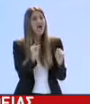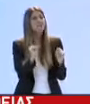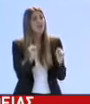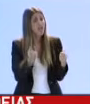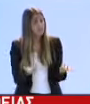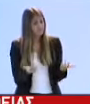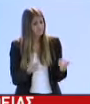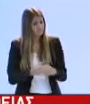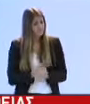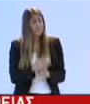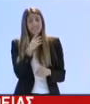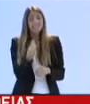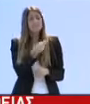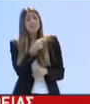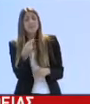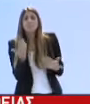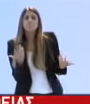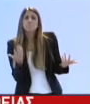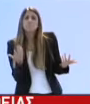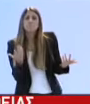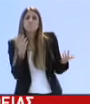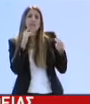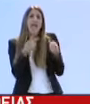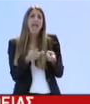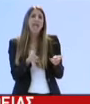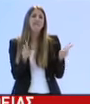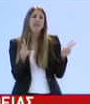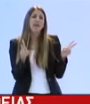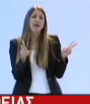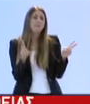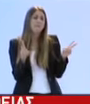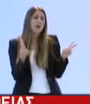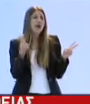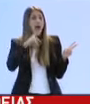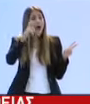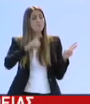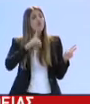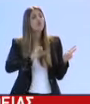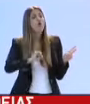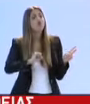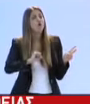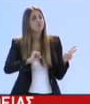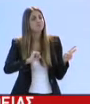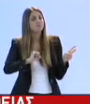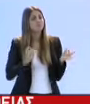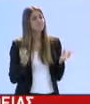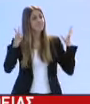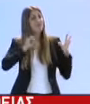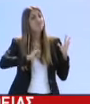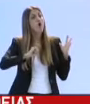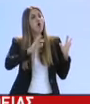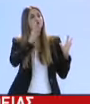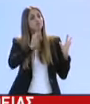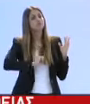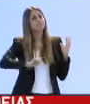ασφάλεια. Σημαίνει τελικά ελευθερία από τον ίδιο το φόβο. Γιατί μόνο ένας